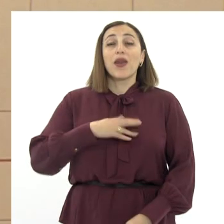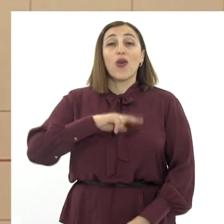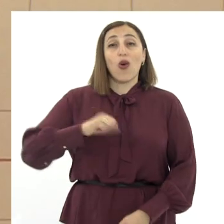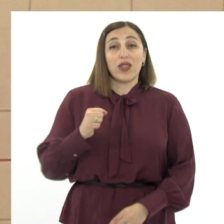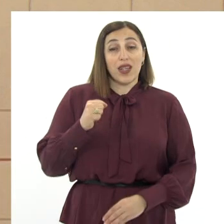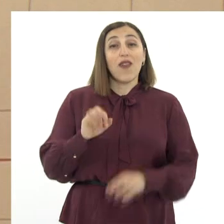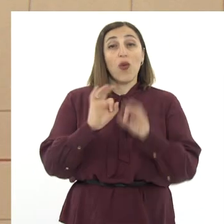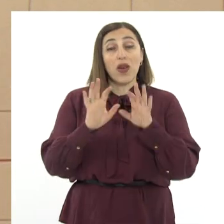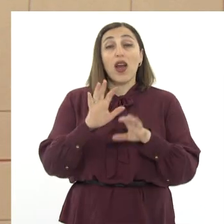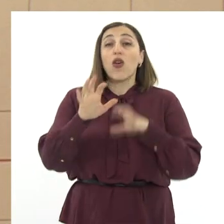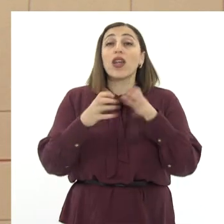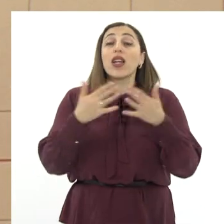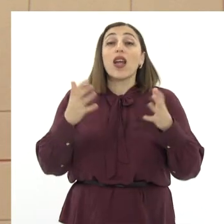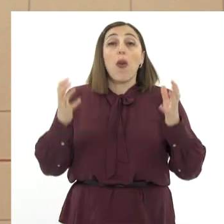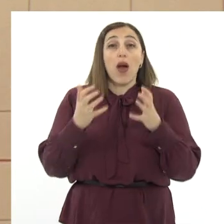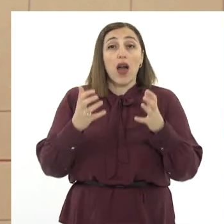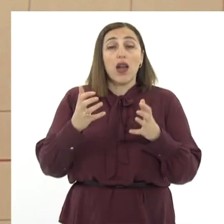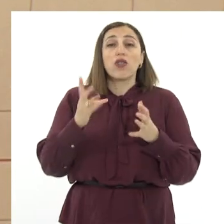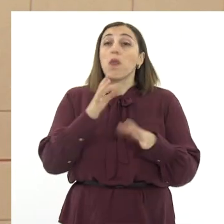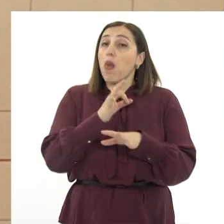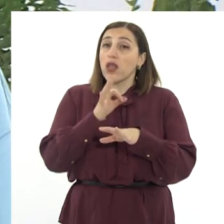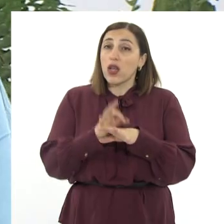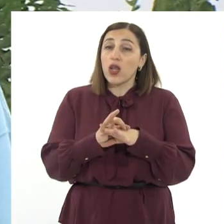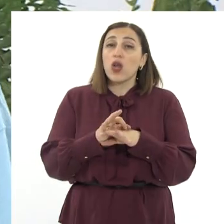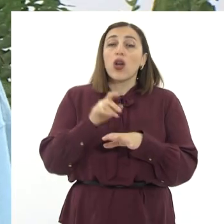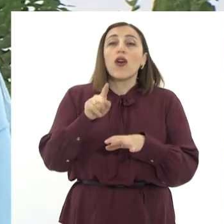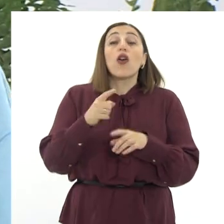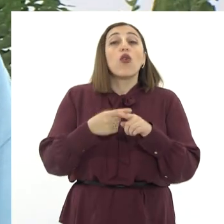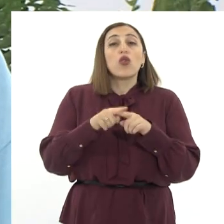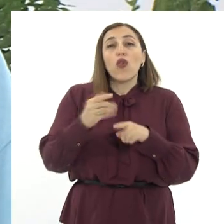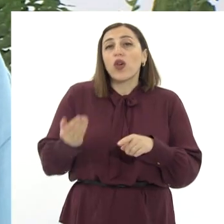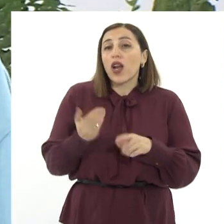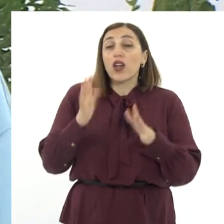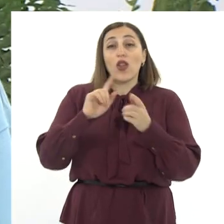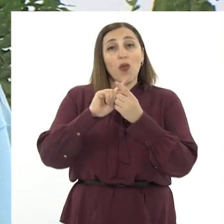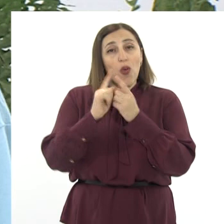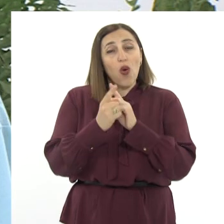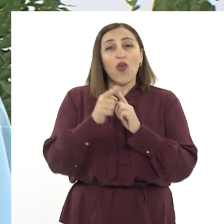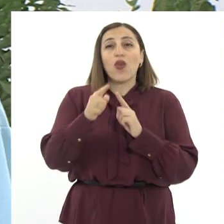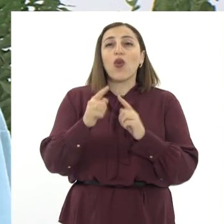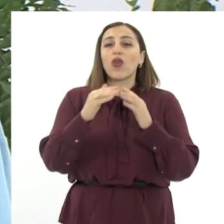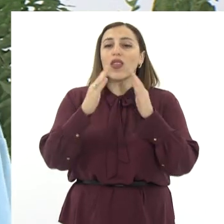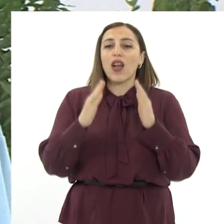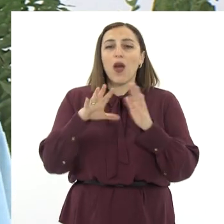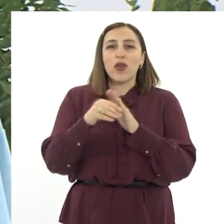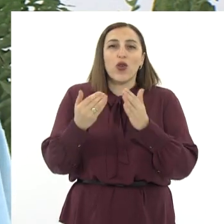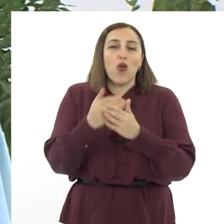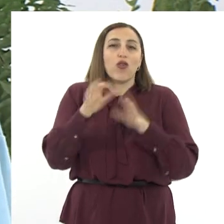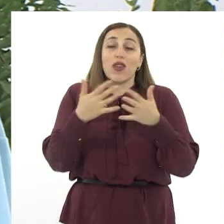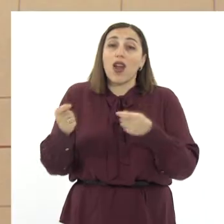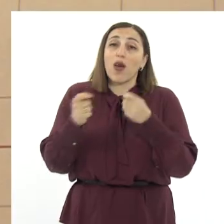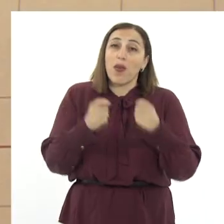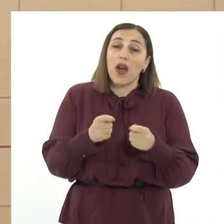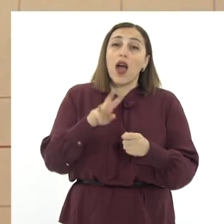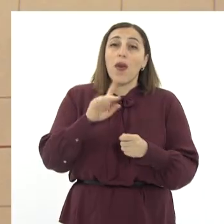Ինչպես մեր գործընկերուհին շեշտեց, կենթանի պահելը շատ մեծ պատասխանատվություն է։ Հաճախ դու պետք է ամբողջությամբ փոխես քո կենսակերպն ու այն փորձես հարմարեցնել տանդ նոր